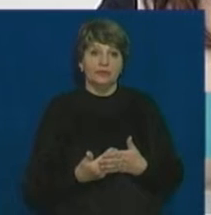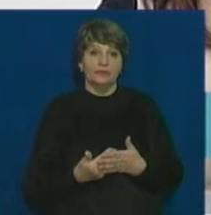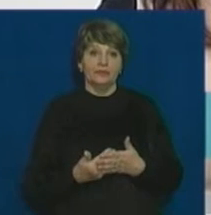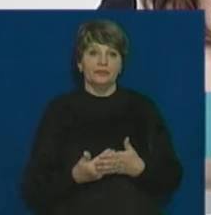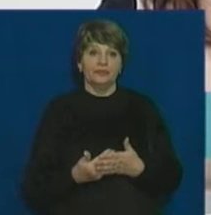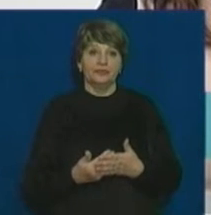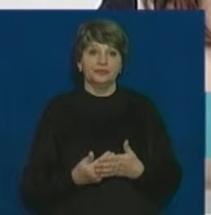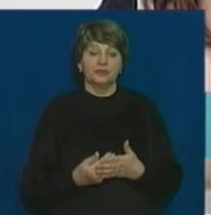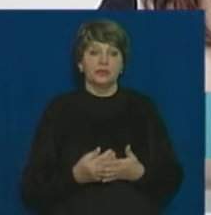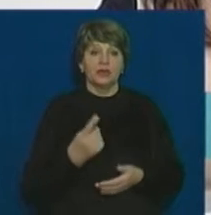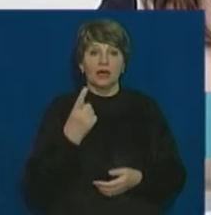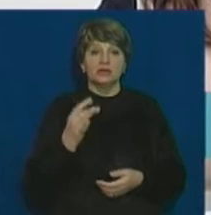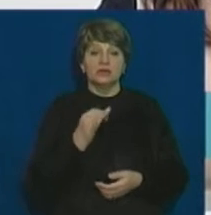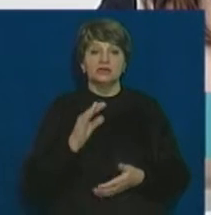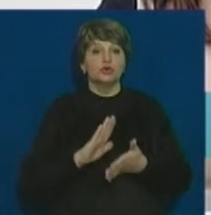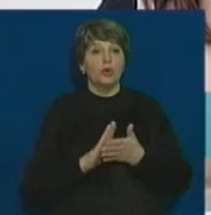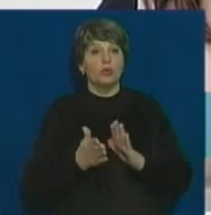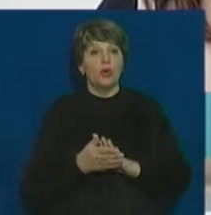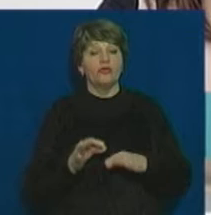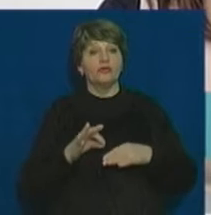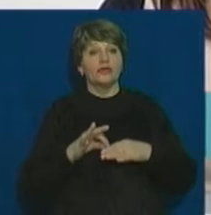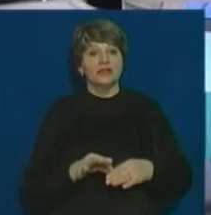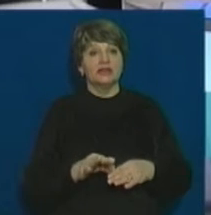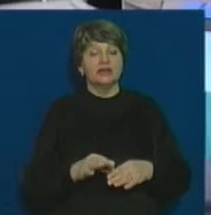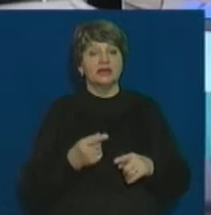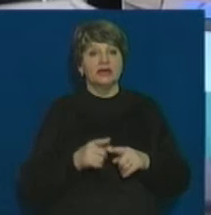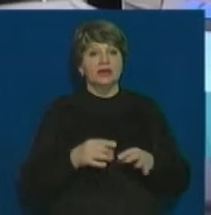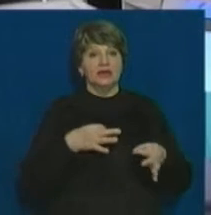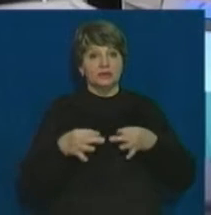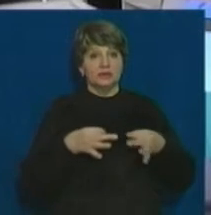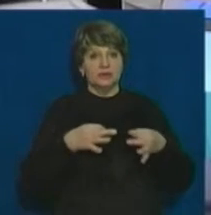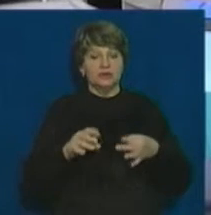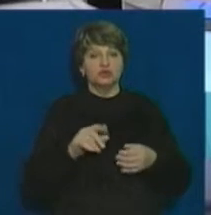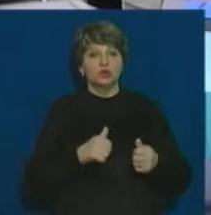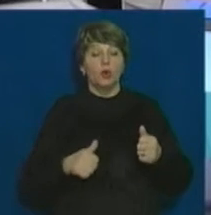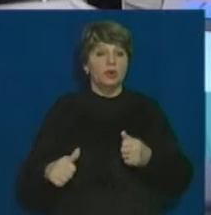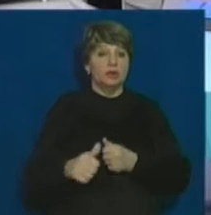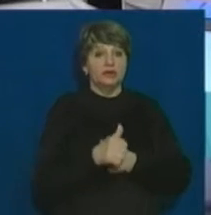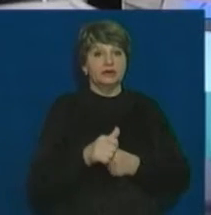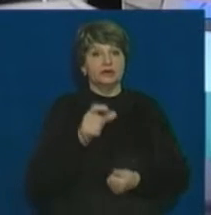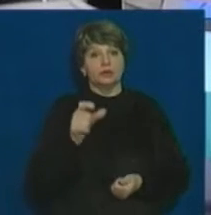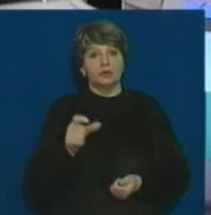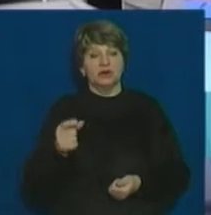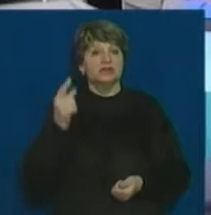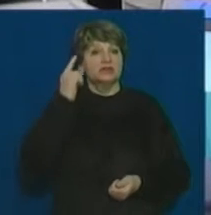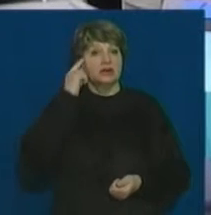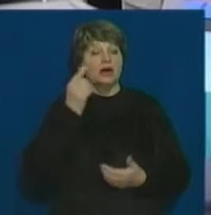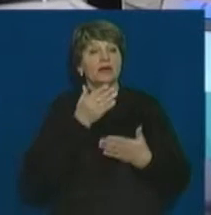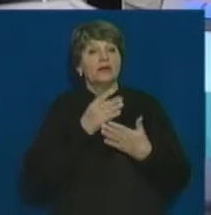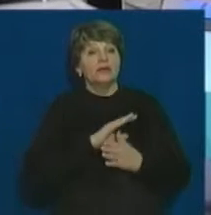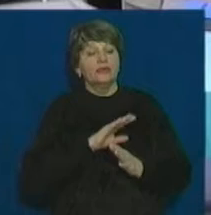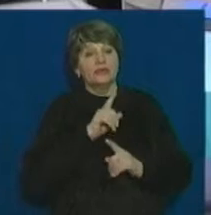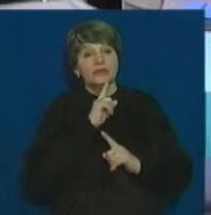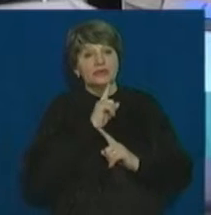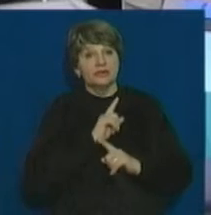теж однією з умов проведення публічної консультації є та, що лідери громадської думки, представники влади не мають відстоювати